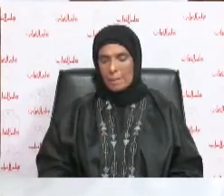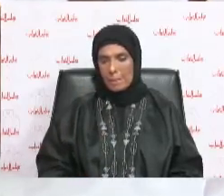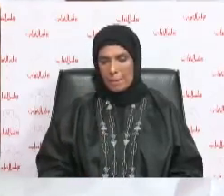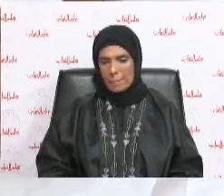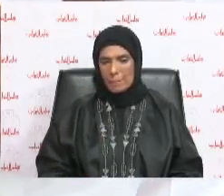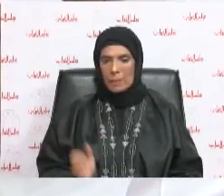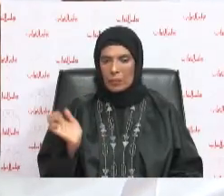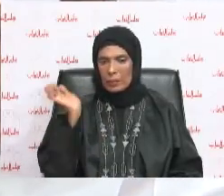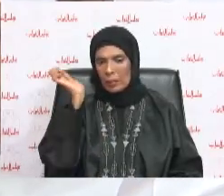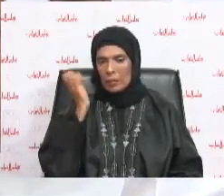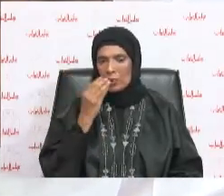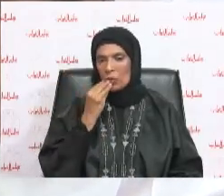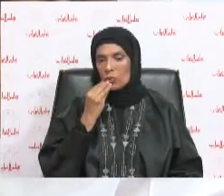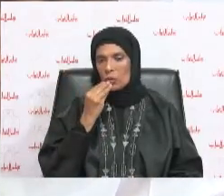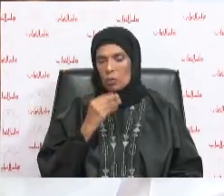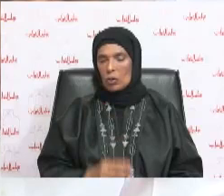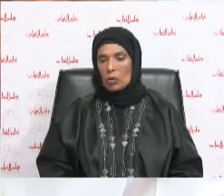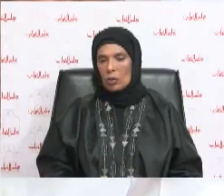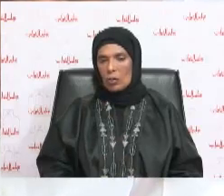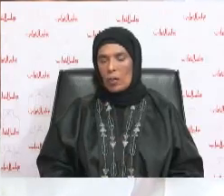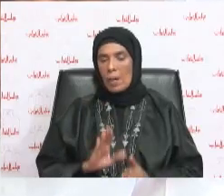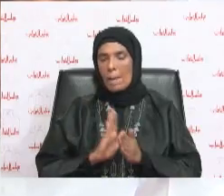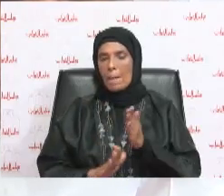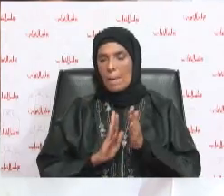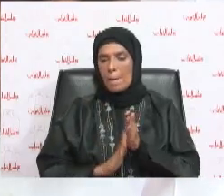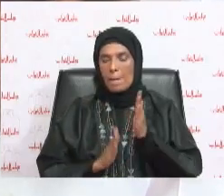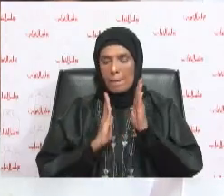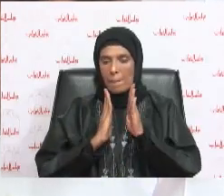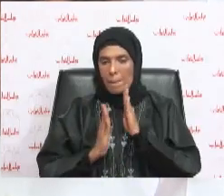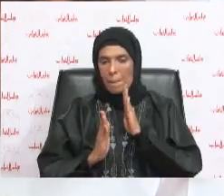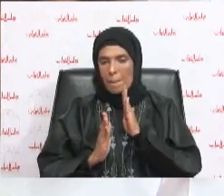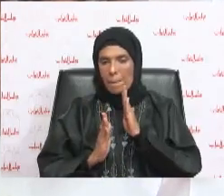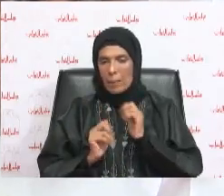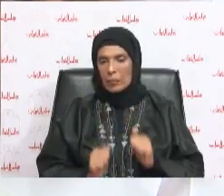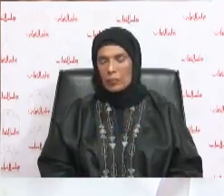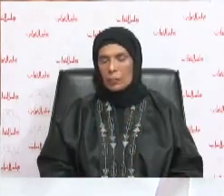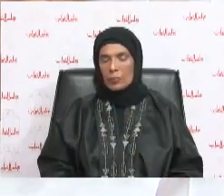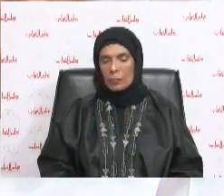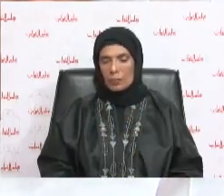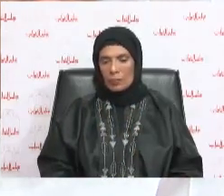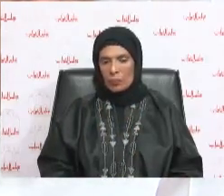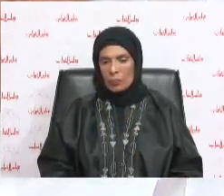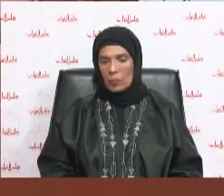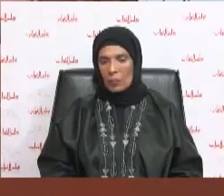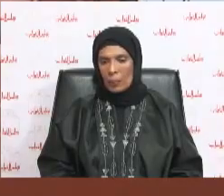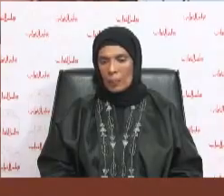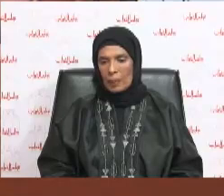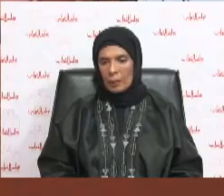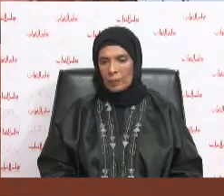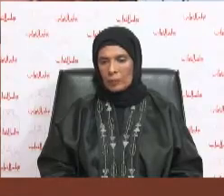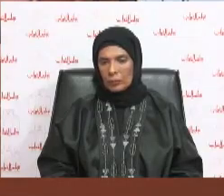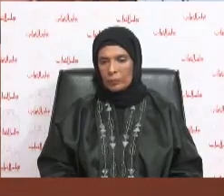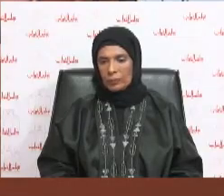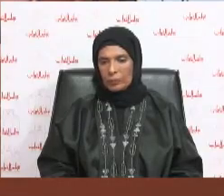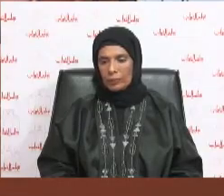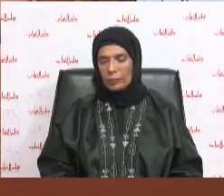الأمن الغذائي هو أخطر ملف على الأمن والسلم الأهلي، وما في اثنين يختلفون على هذا